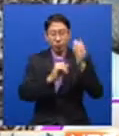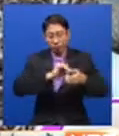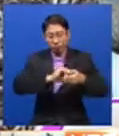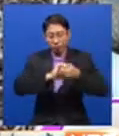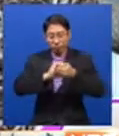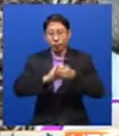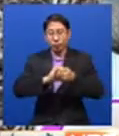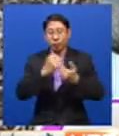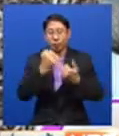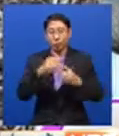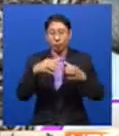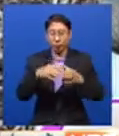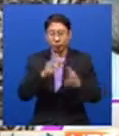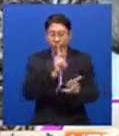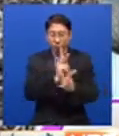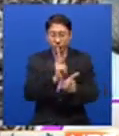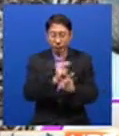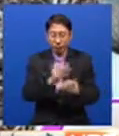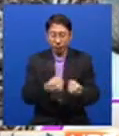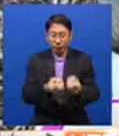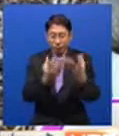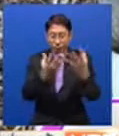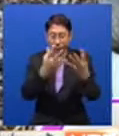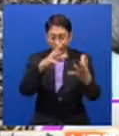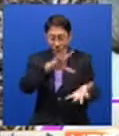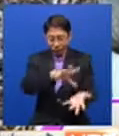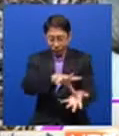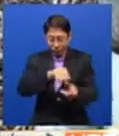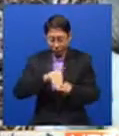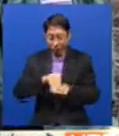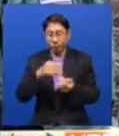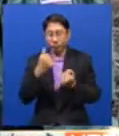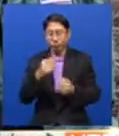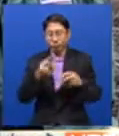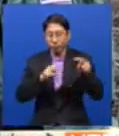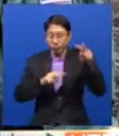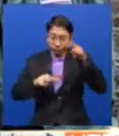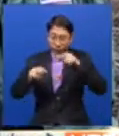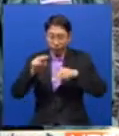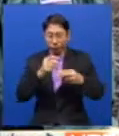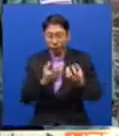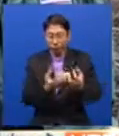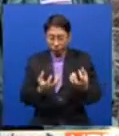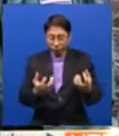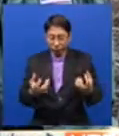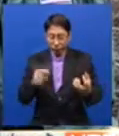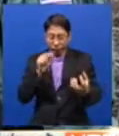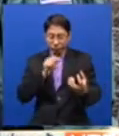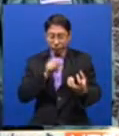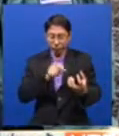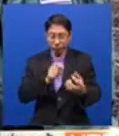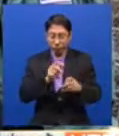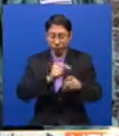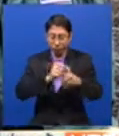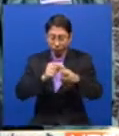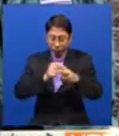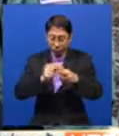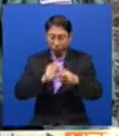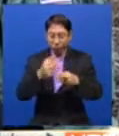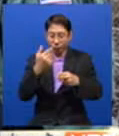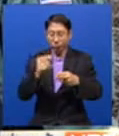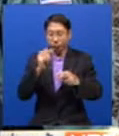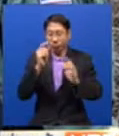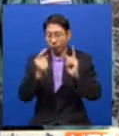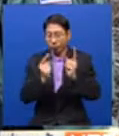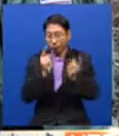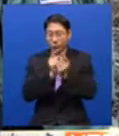ยเก็บกู้วัตถุระเบิดค่ายนเรศวรเข้าไปตรวจสอบที่เกิดเหตุพบว่าวัตถุระเบิดพร้อมเครื่องกระสุนที่พบจำนวนม